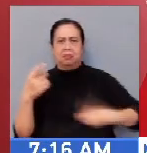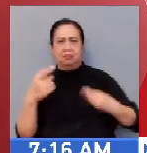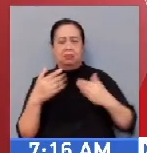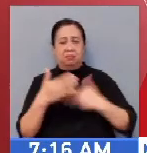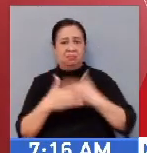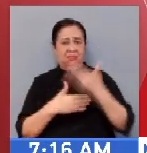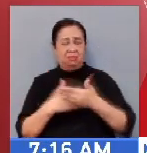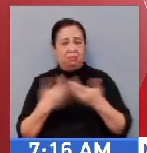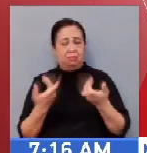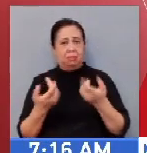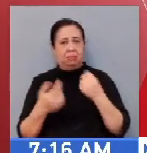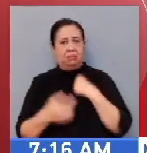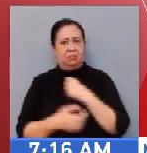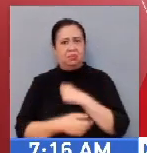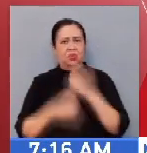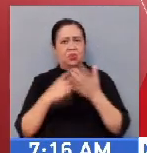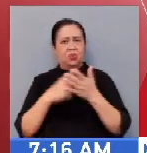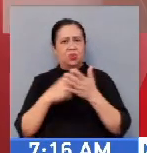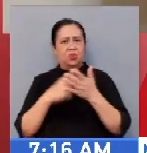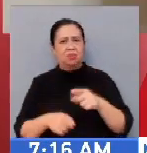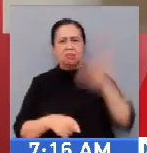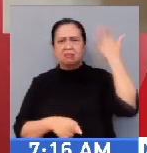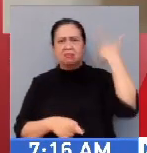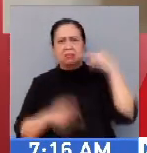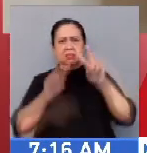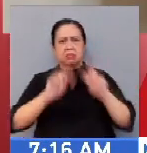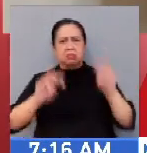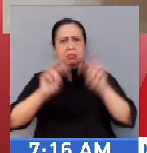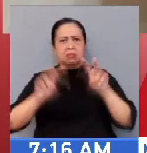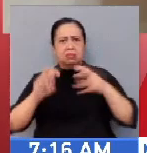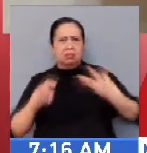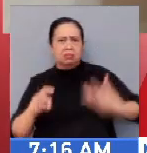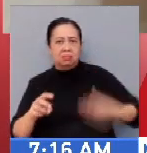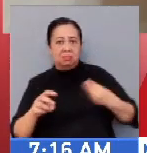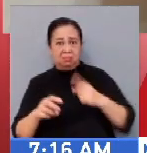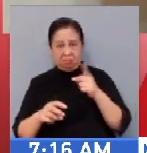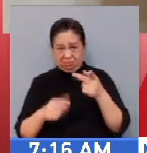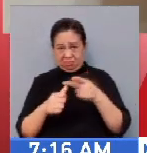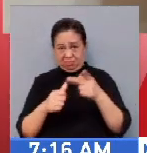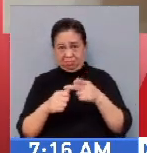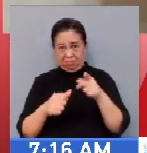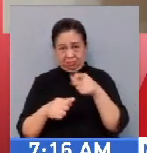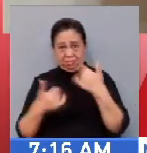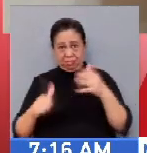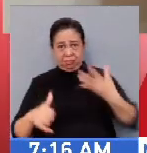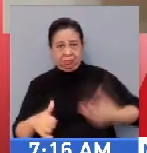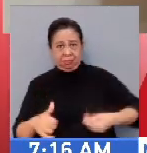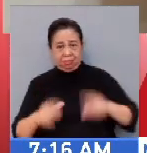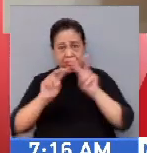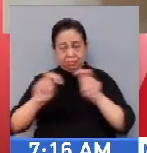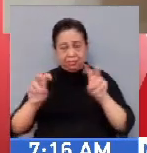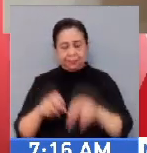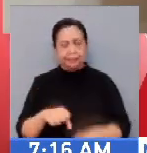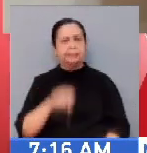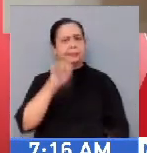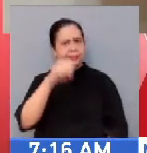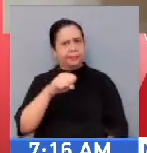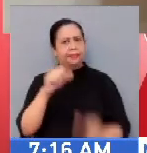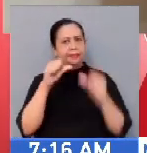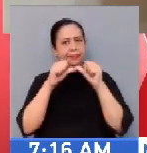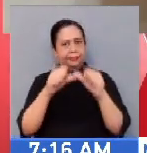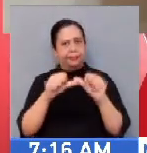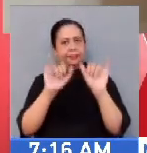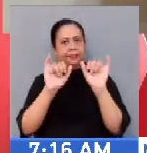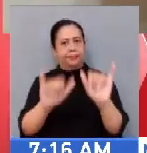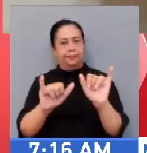ba nangyari sa mga imbestigasyon na yon? At ito ba'y magiging prioridad mo rin? Yes, patuloy pong mananatiling prioridad.